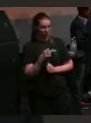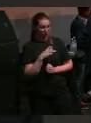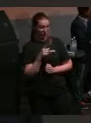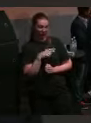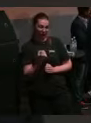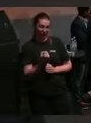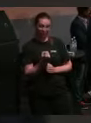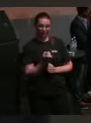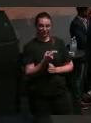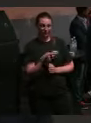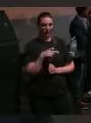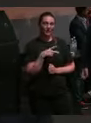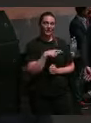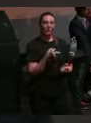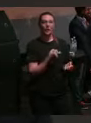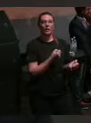alt